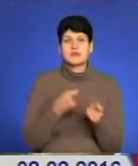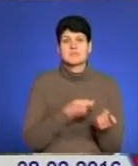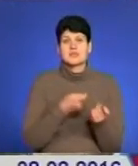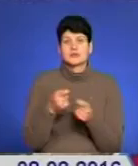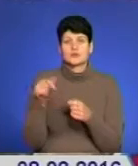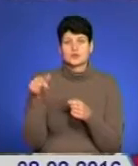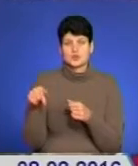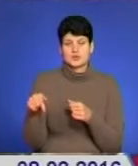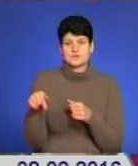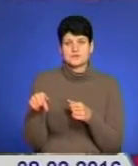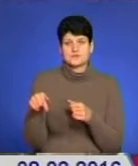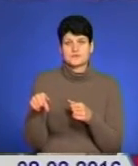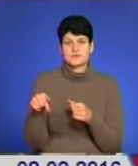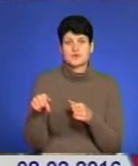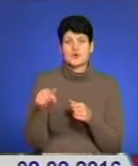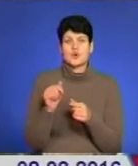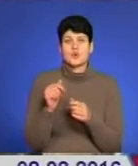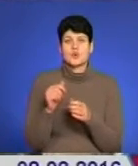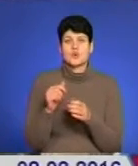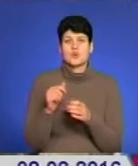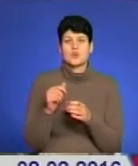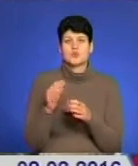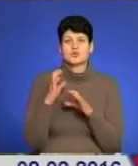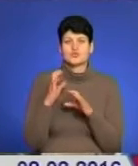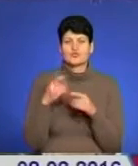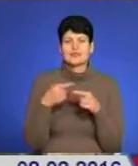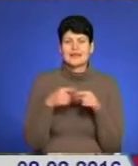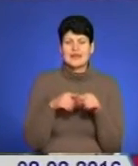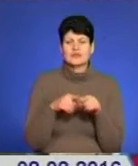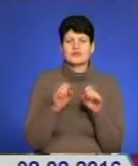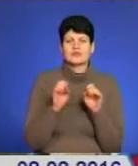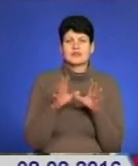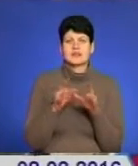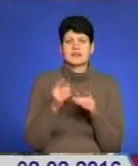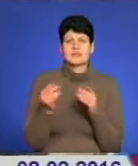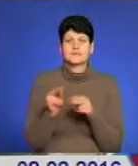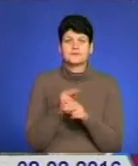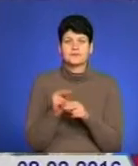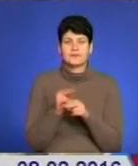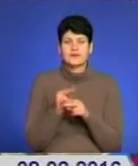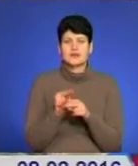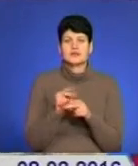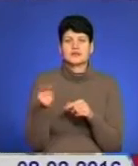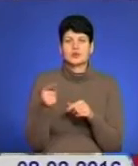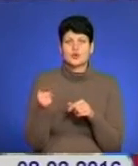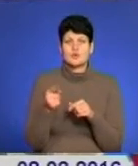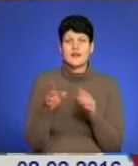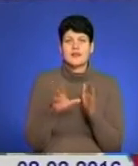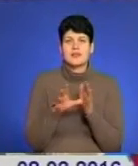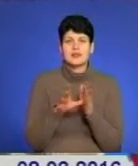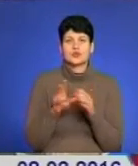сюди грузову техніку, от, яку подали зараз на відновлення безпосередньо Тернопіль